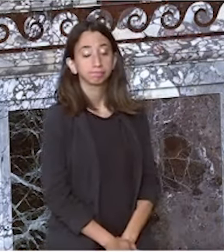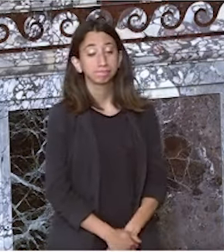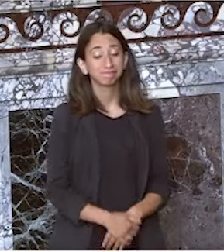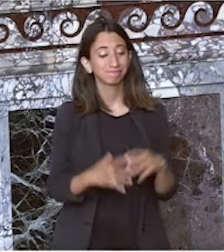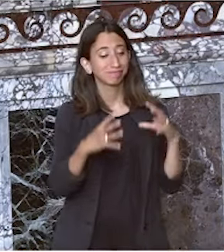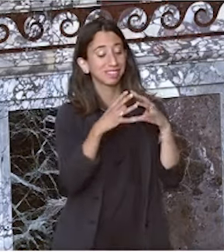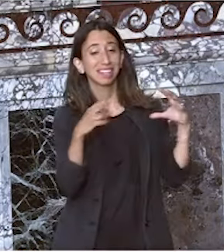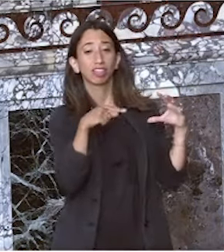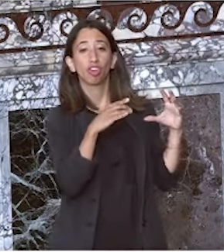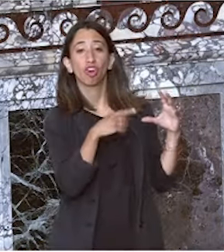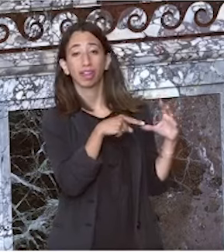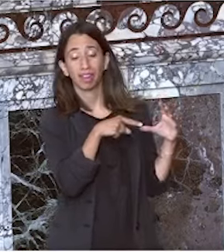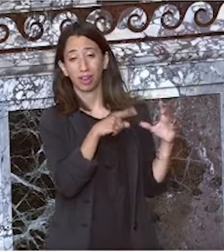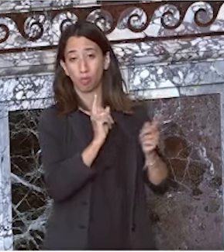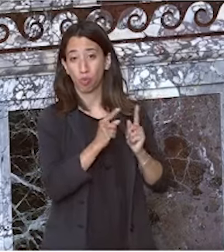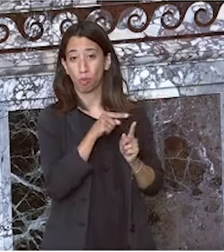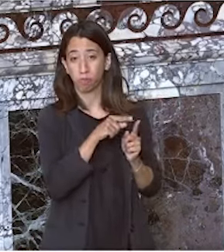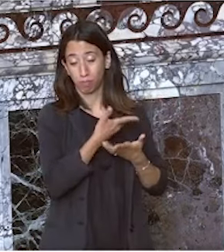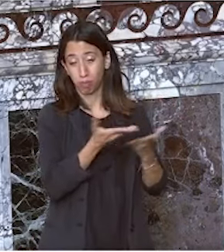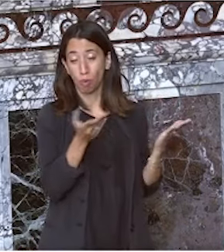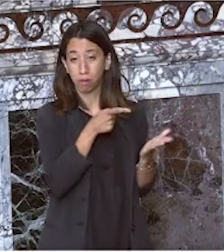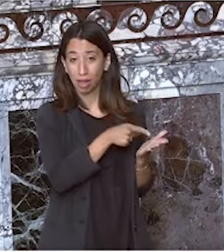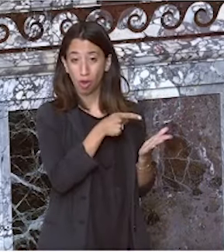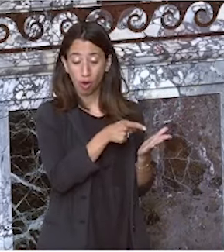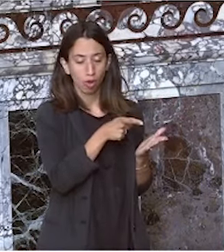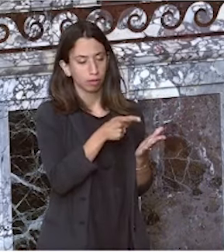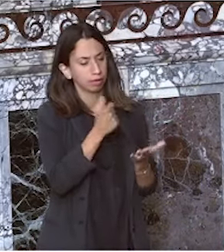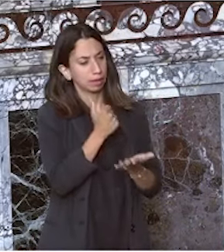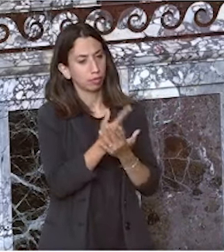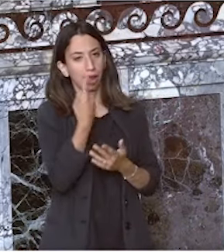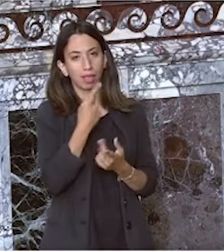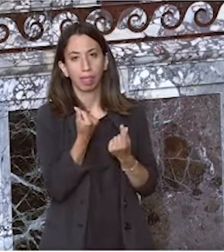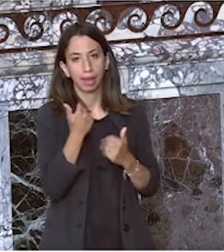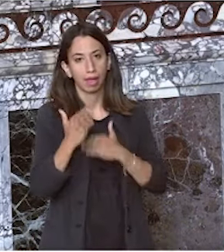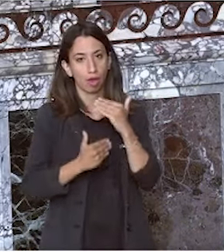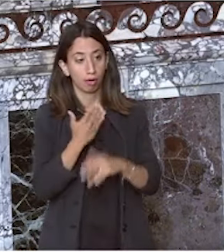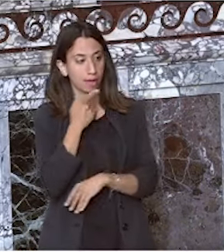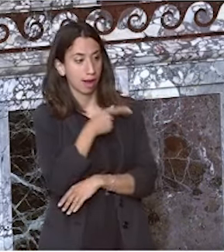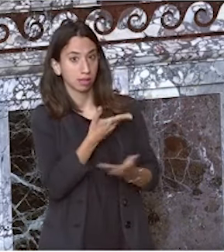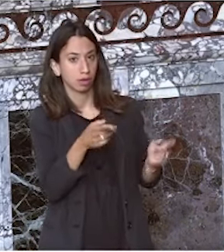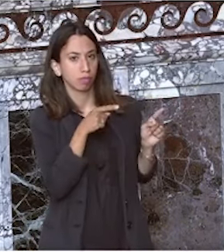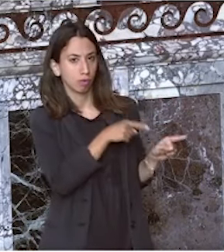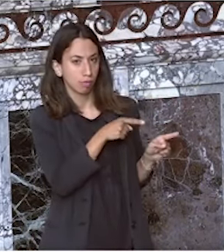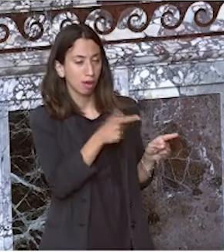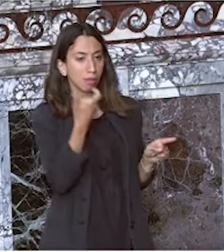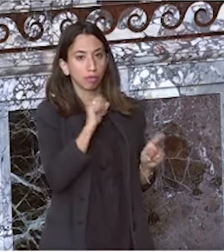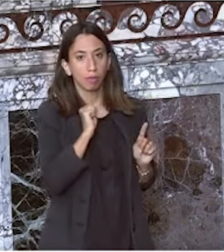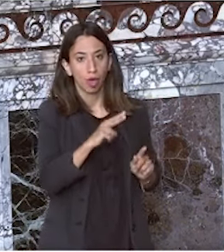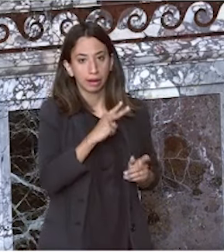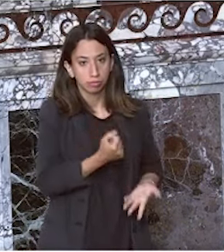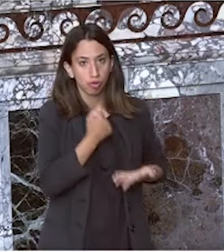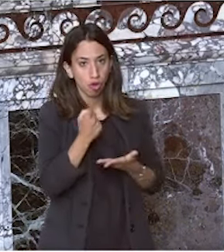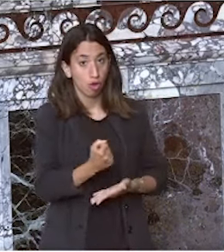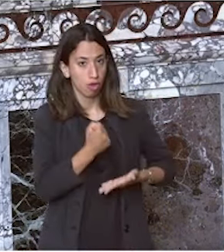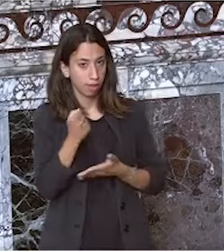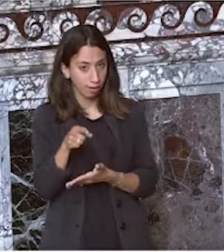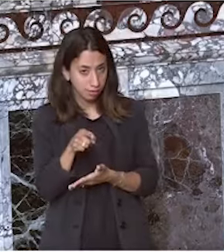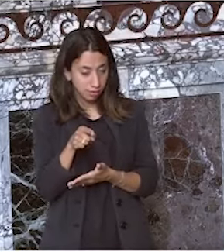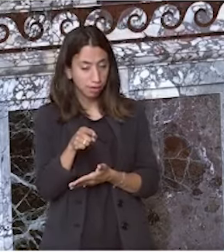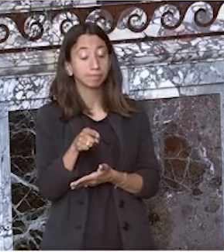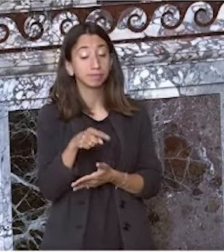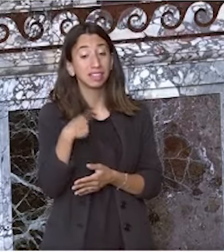L'azione pubblica svolge un ruolo fondamentale per il funzionamento dell'economia e non solo per le risorse che mette in campo.